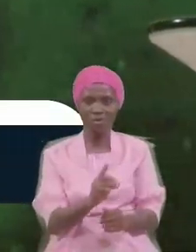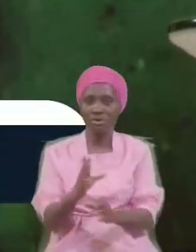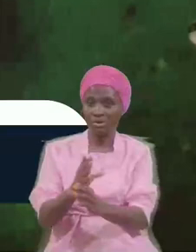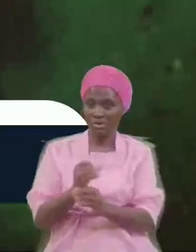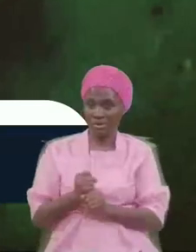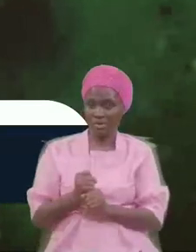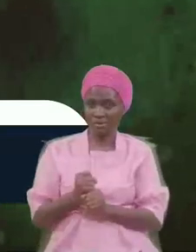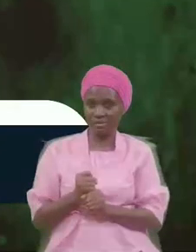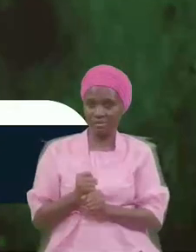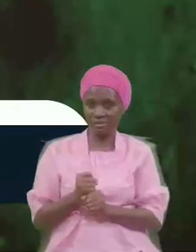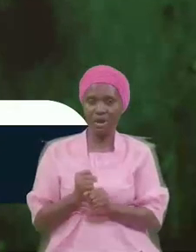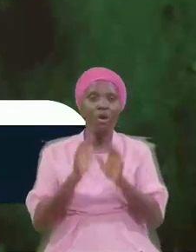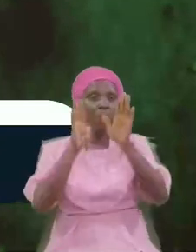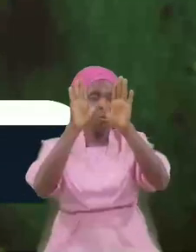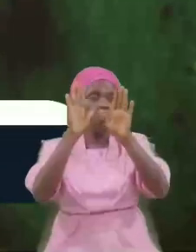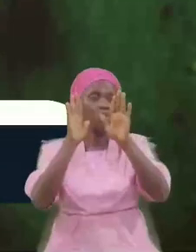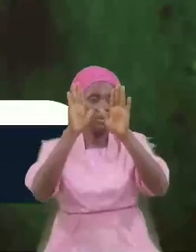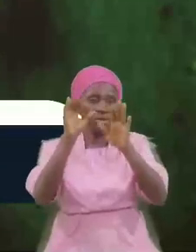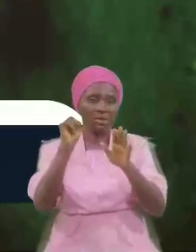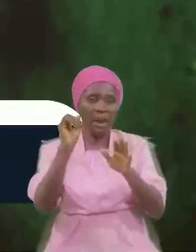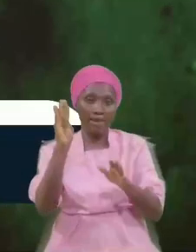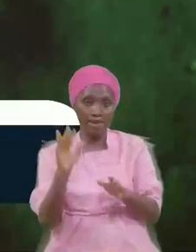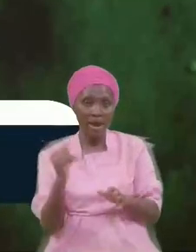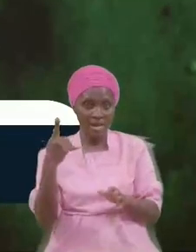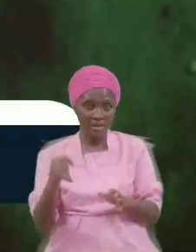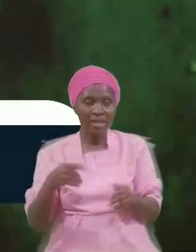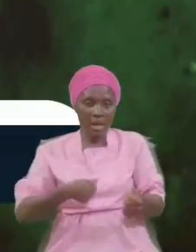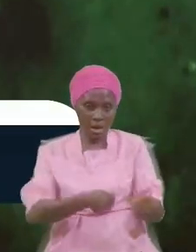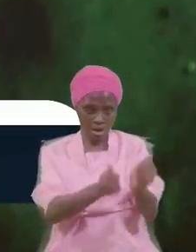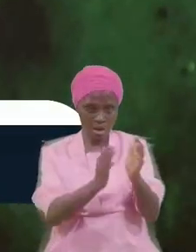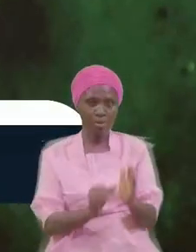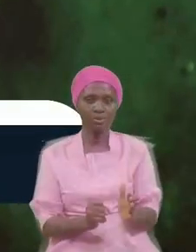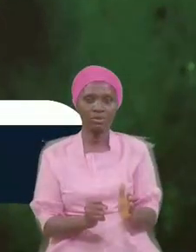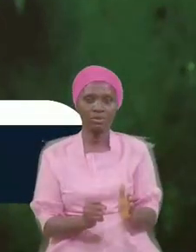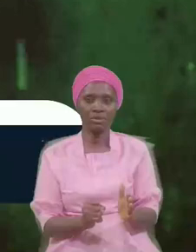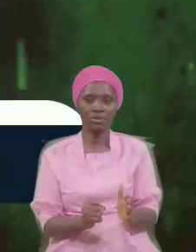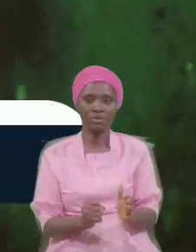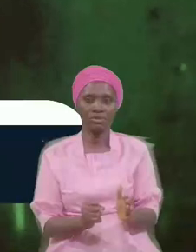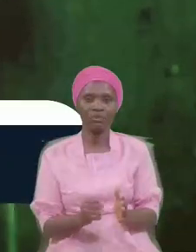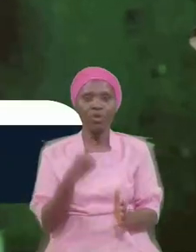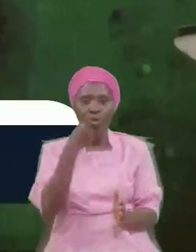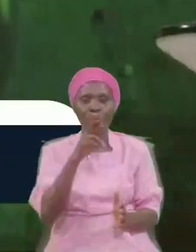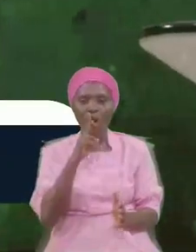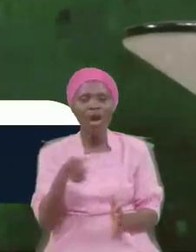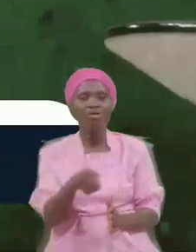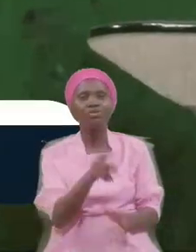le monde reçoit des prodiges et des miracles par les apôtres. Qui sont ces